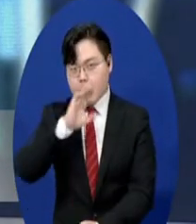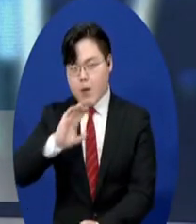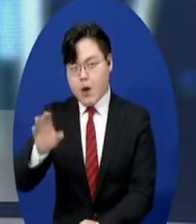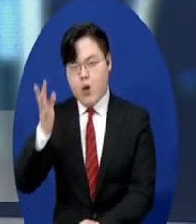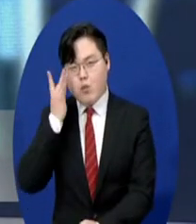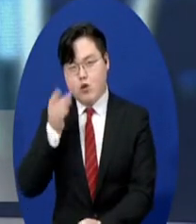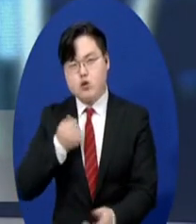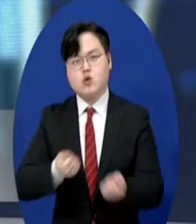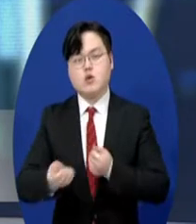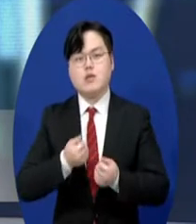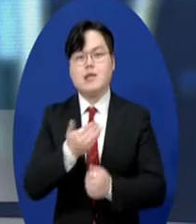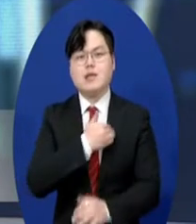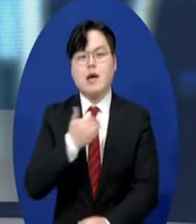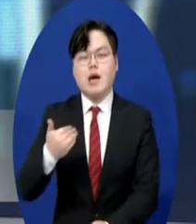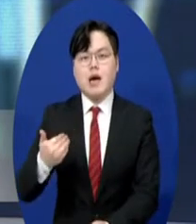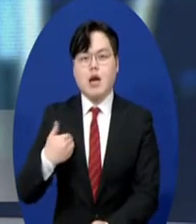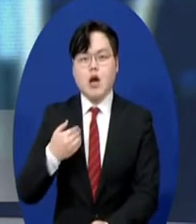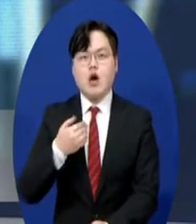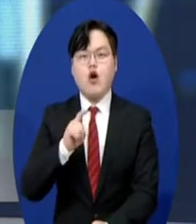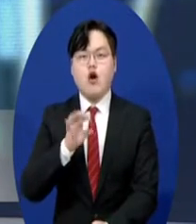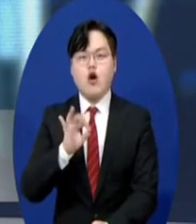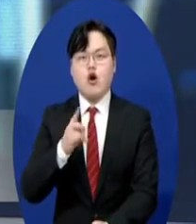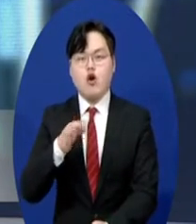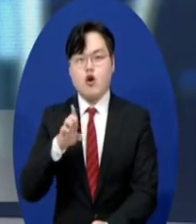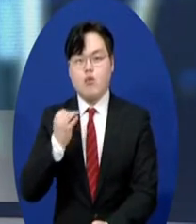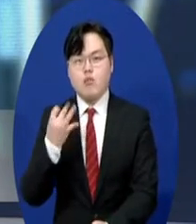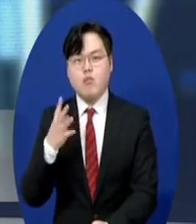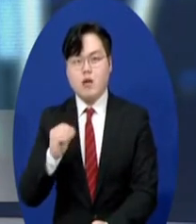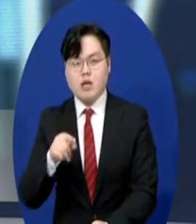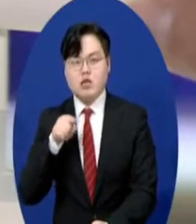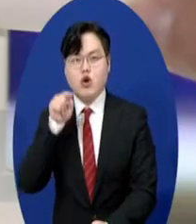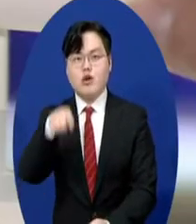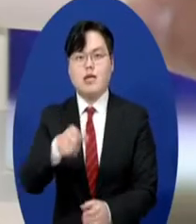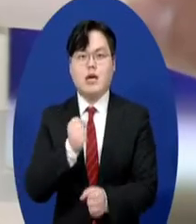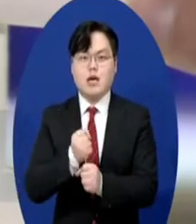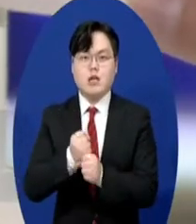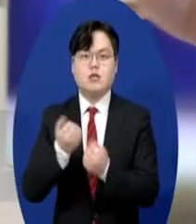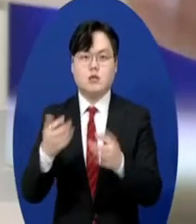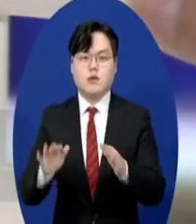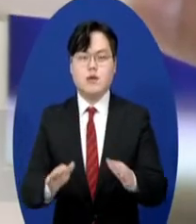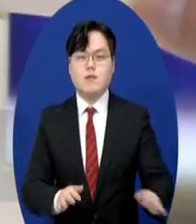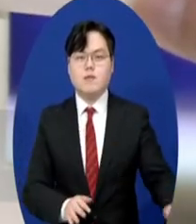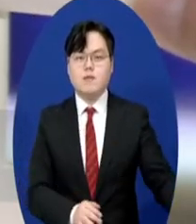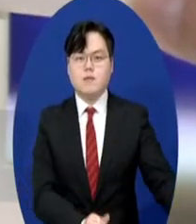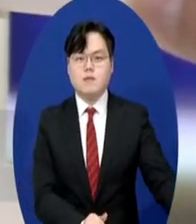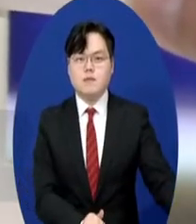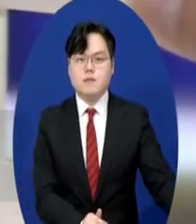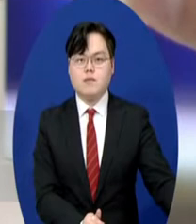болгох зохицуулалтын газрын дарга хөрөнгийн бирж дээр ажиллаж өнөөдрийн арилжааны цанг цоглоо.